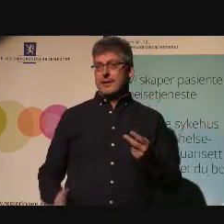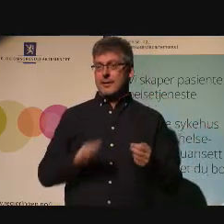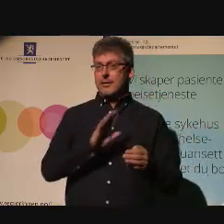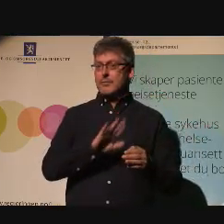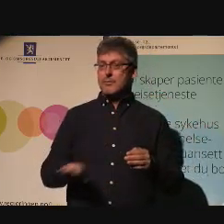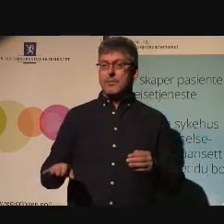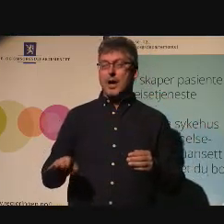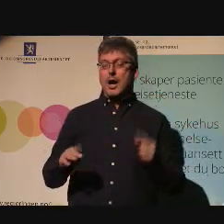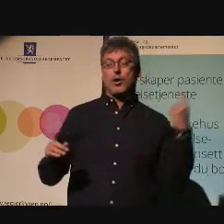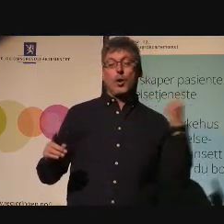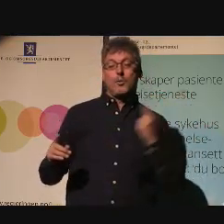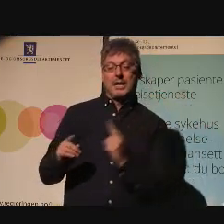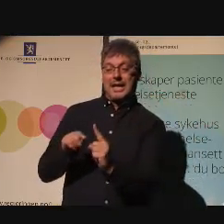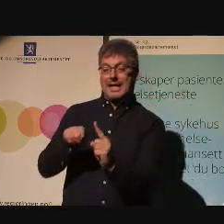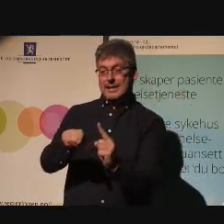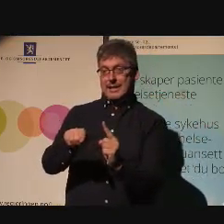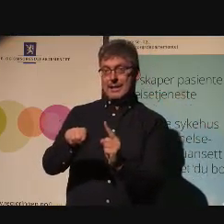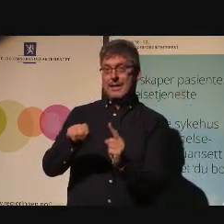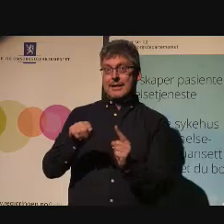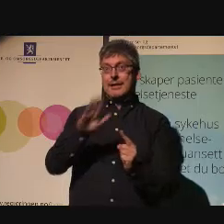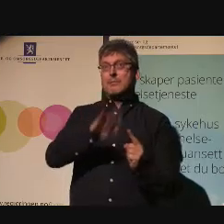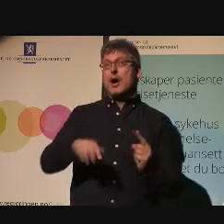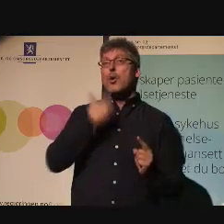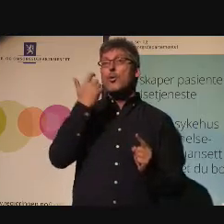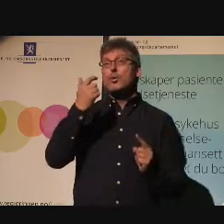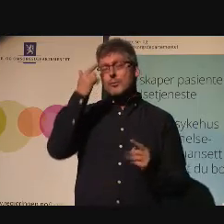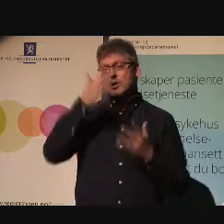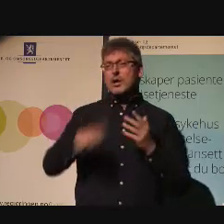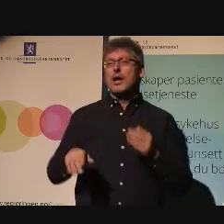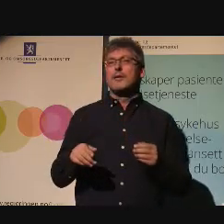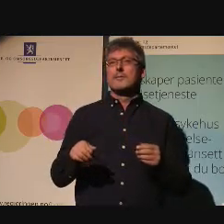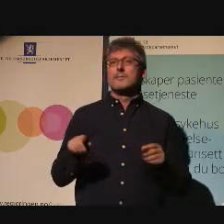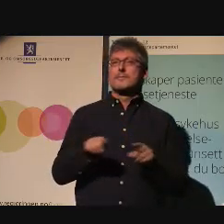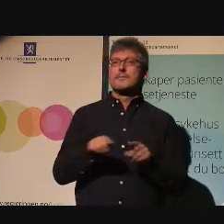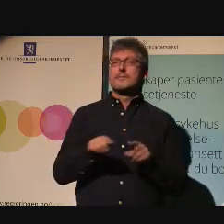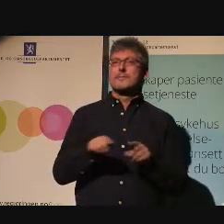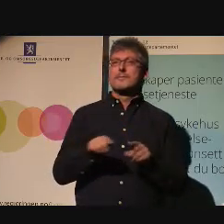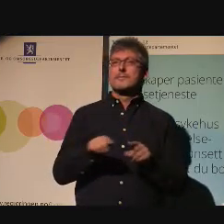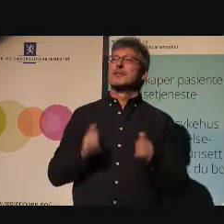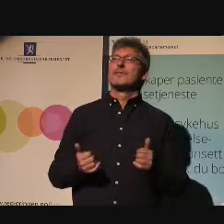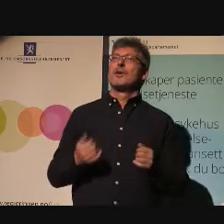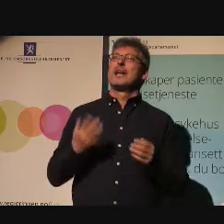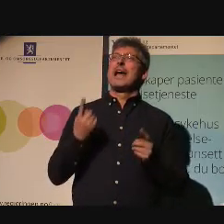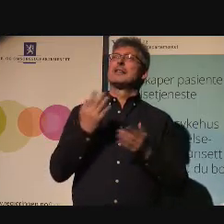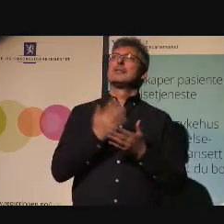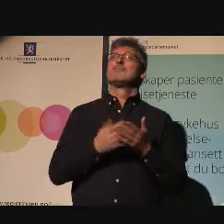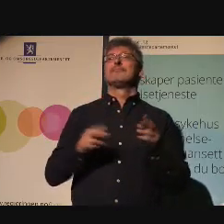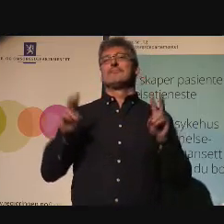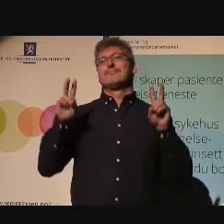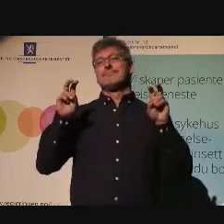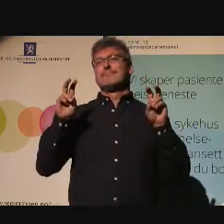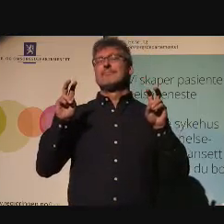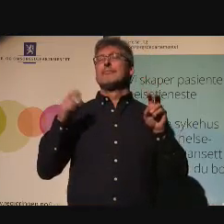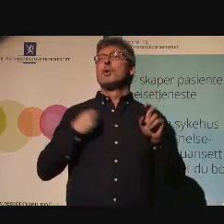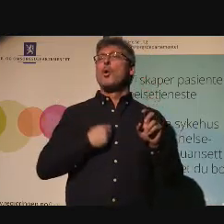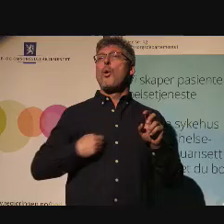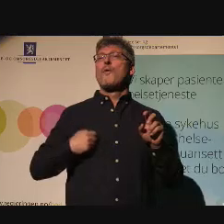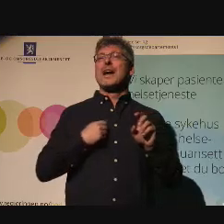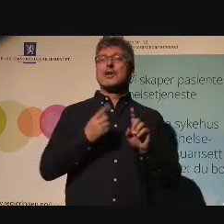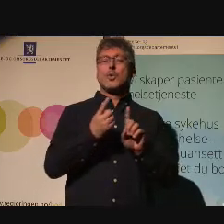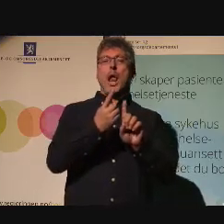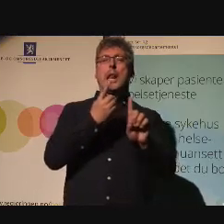barne- og ungdomspsykiatrien med det som kan kalles for en profesjonell distanse,